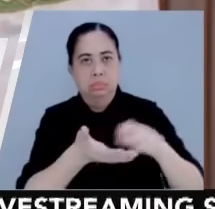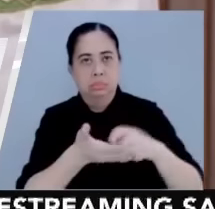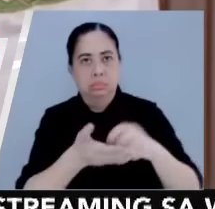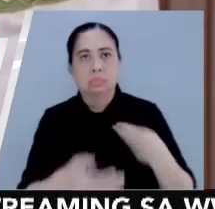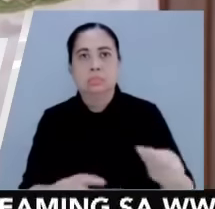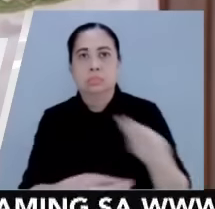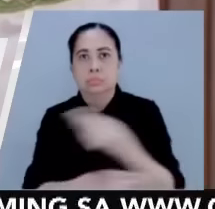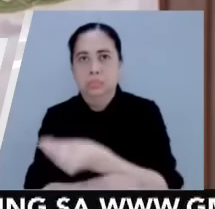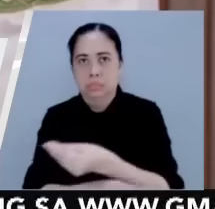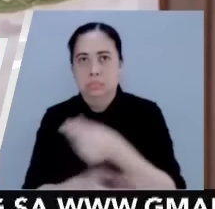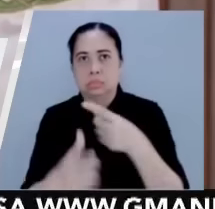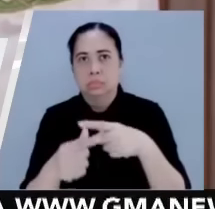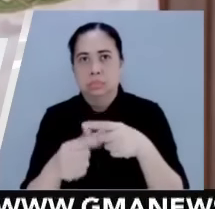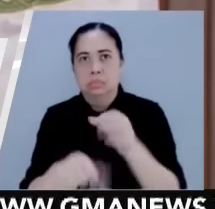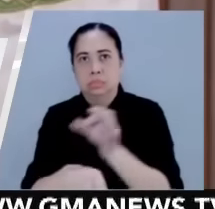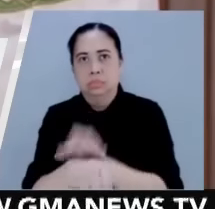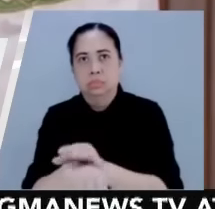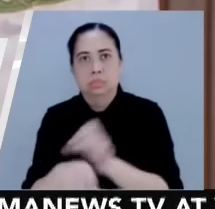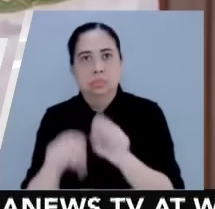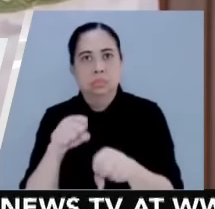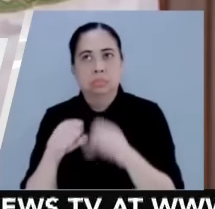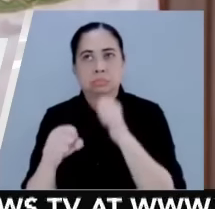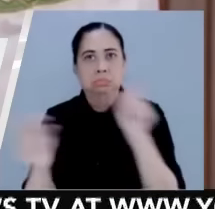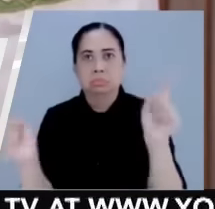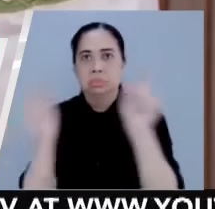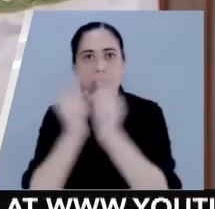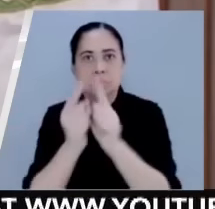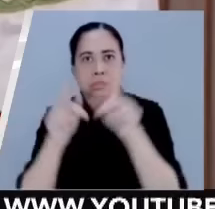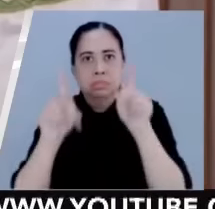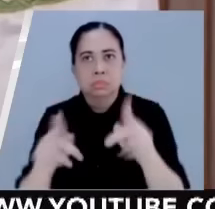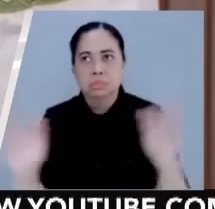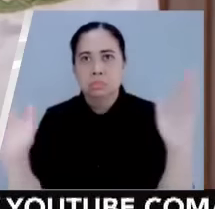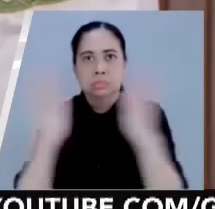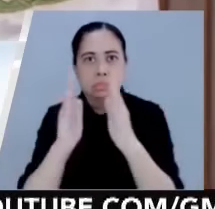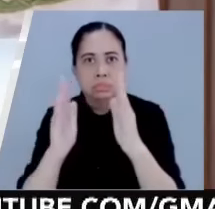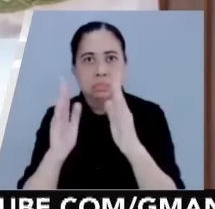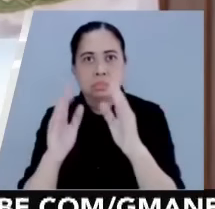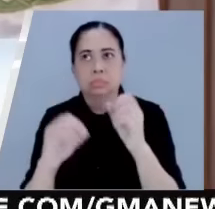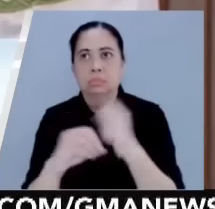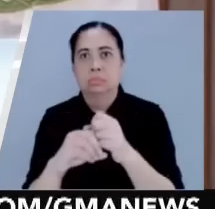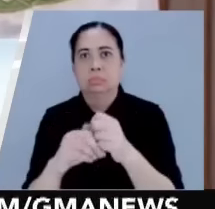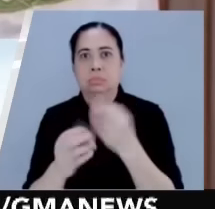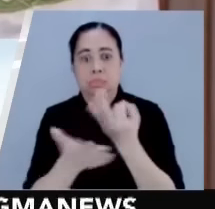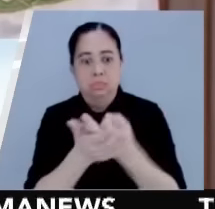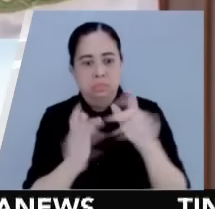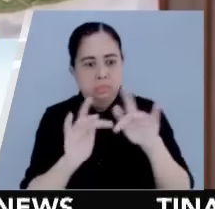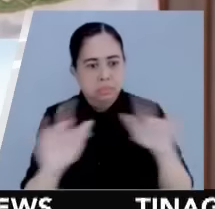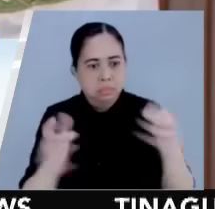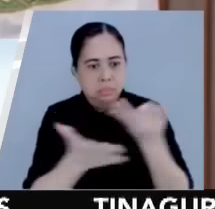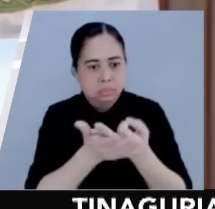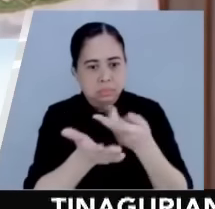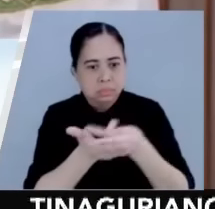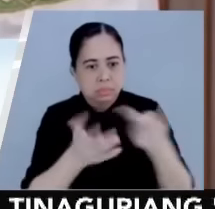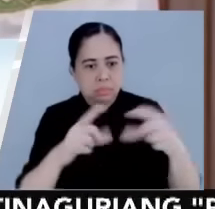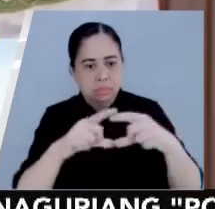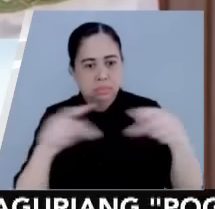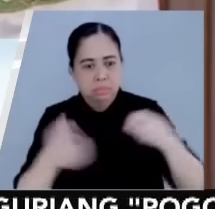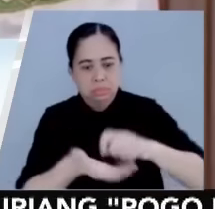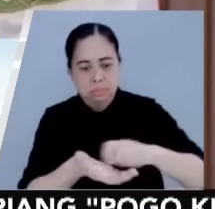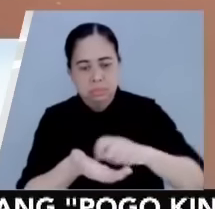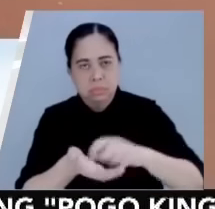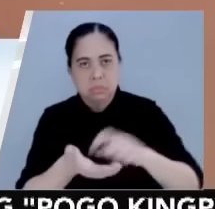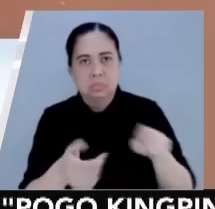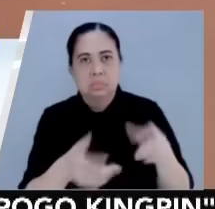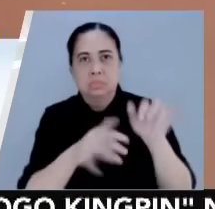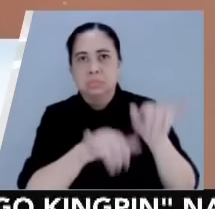rider. So, hindi po siya makikipagkita personal. Wala pong funds yung ating cheque. Pupunta lang po sa current, naka-floating lang po